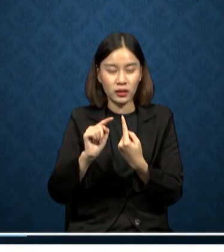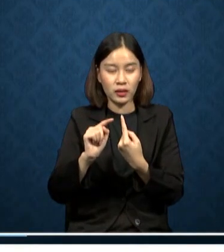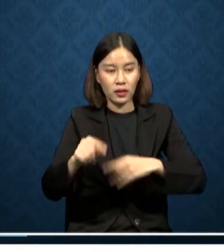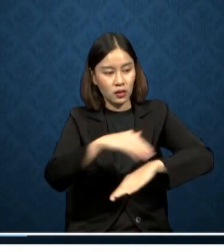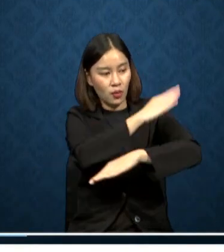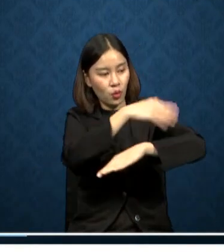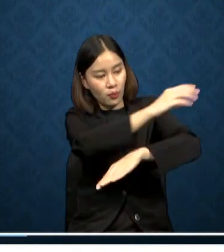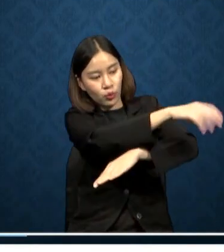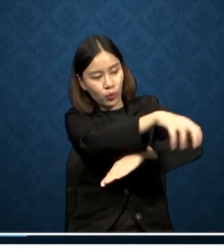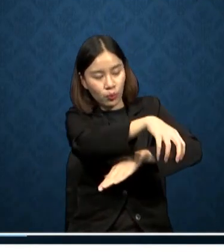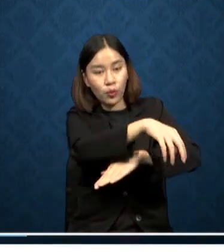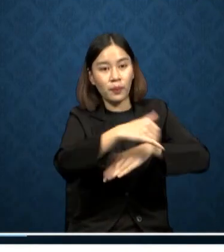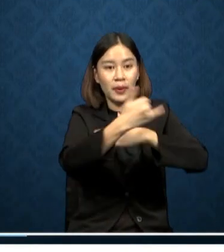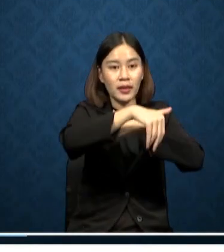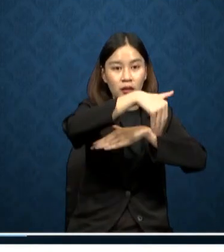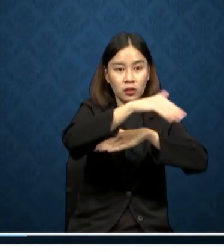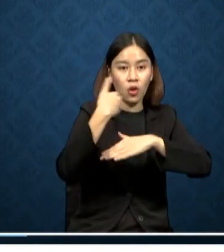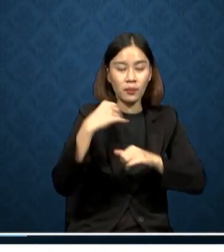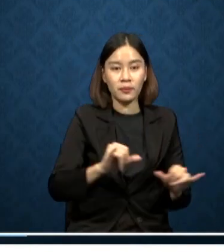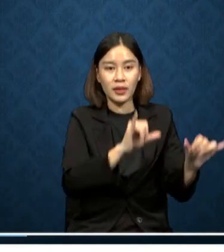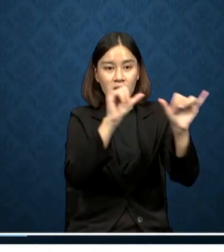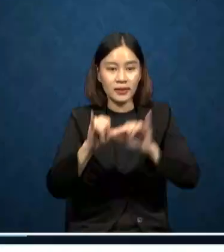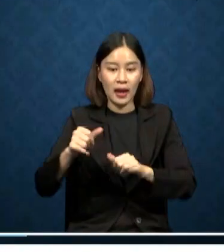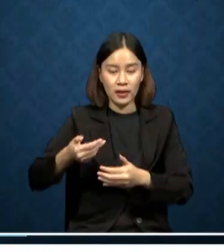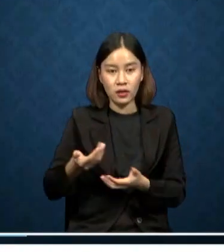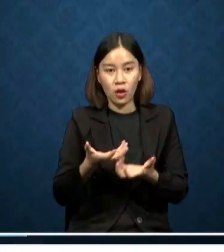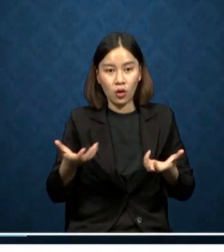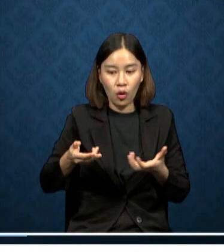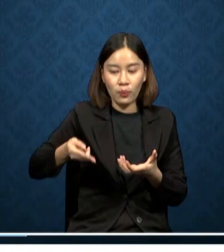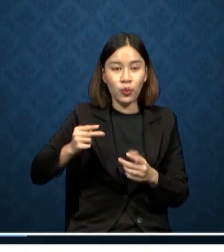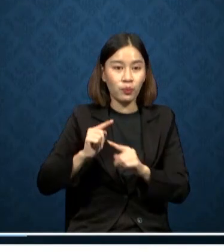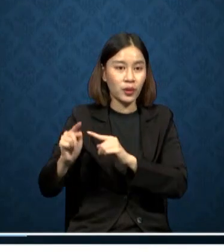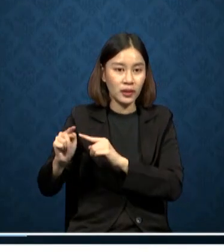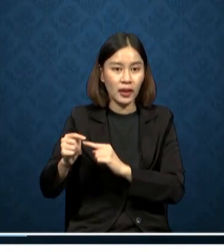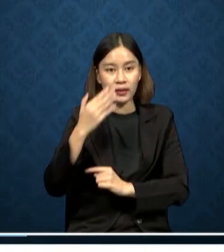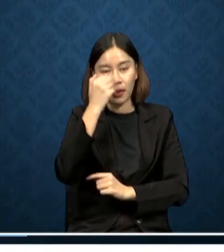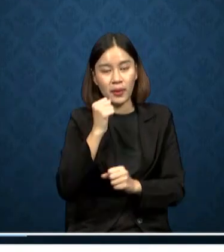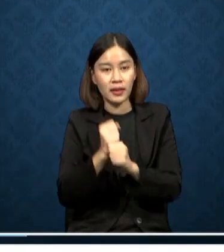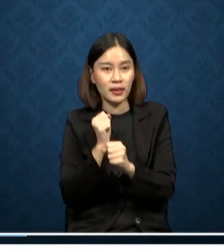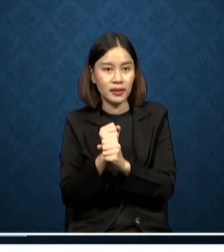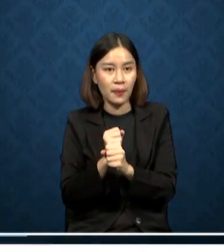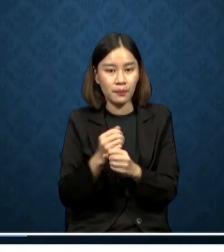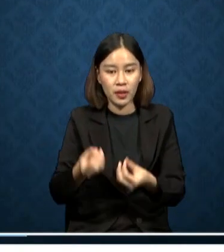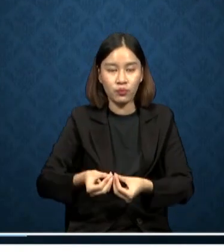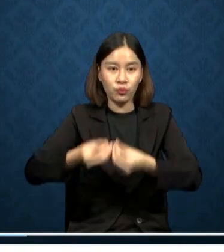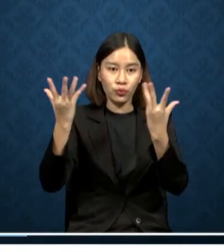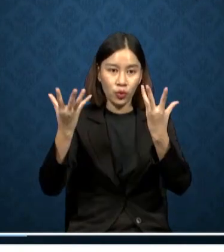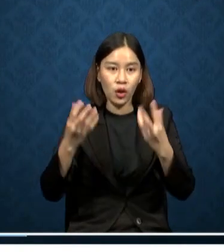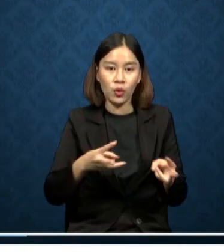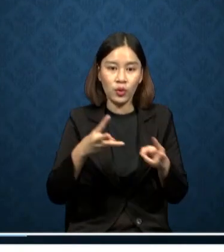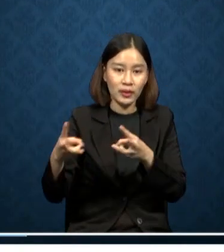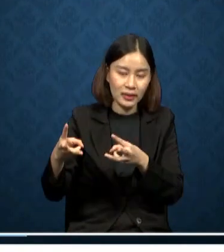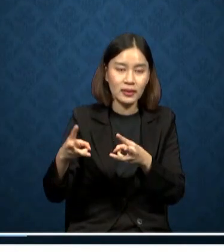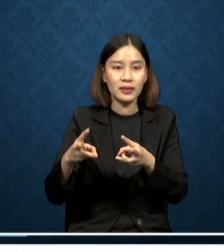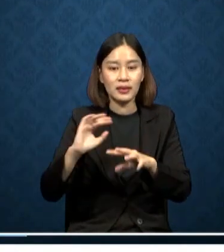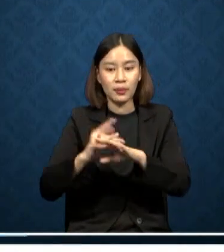วชายแนนอกิธมีการรกรอบ เคยนย้ายอุด สารดลงต้นเพื่น้มาประกอบเป็วรูประเบิผ่านชองทางธรมชาิ